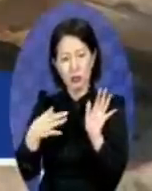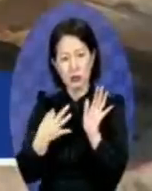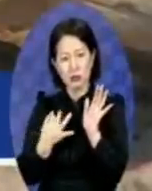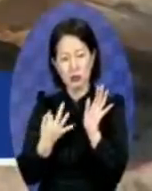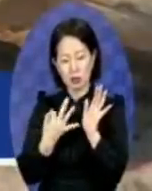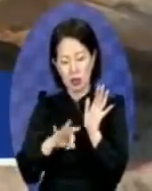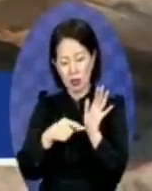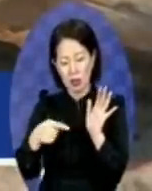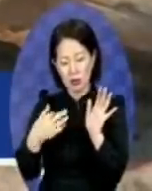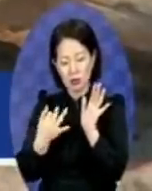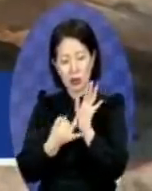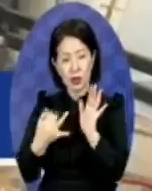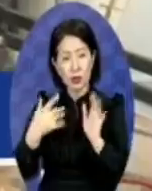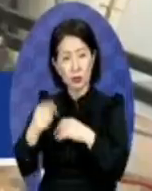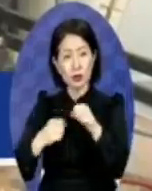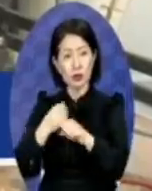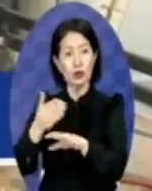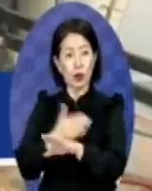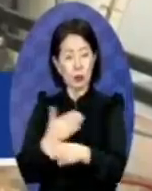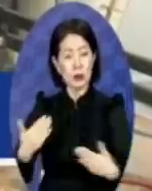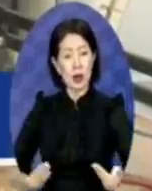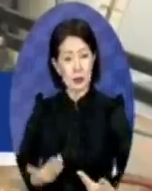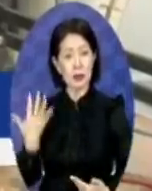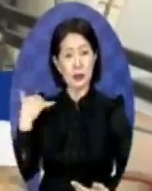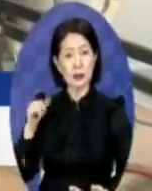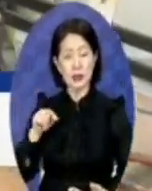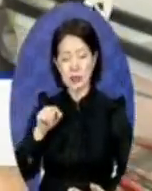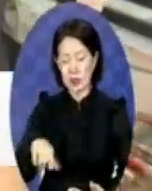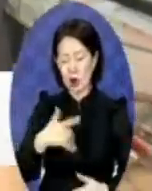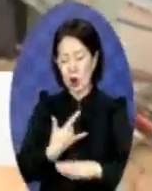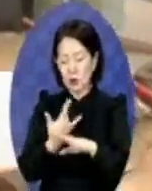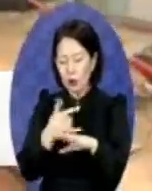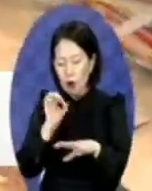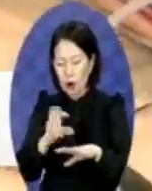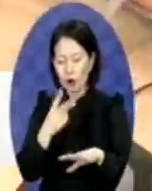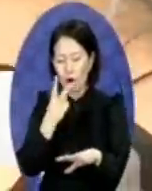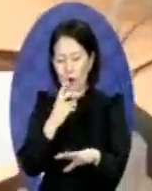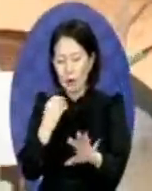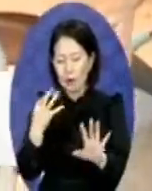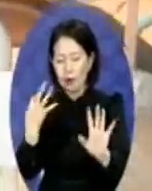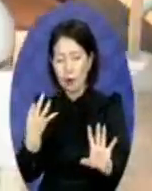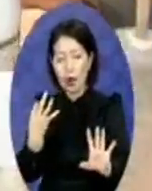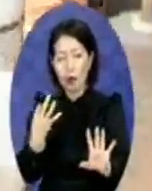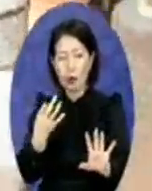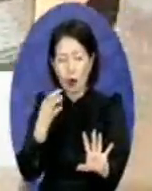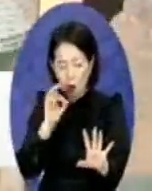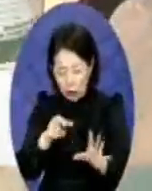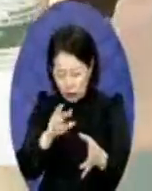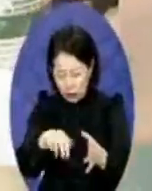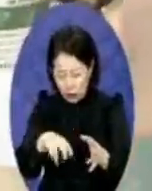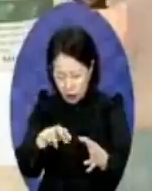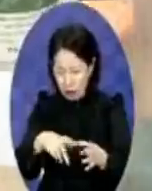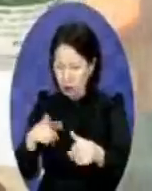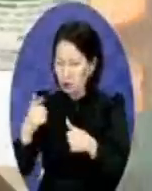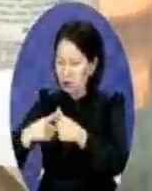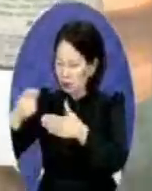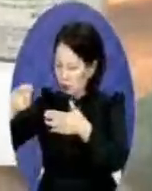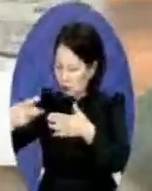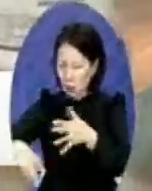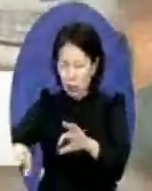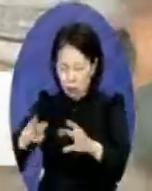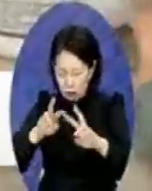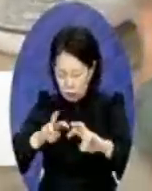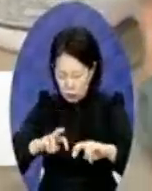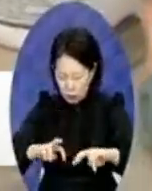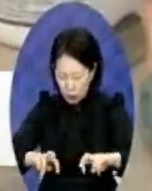өлөг гөрвөлийн олдврыг Өмнө Говь аймгаас 2008 онд олжээ. Сүүлийн 10 гаруй жил судалгаа хийж өмнө нь төрөл зүйл нь бүртгэгдэж байгаагүй